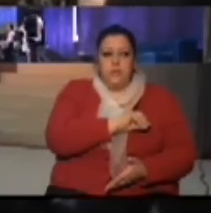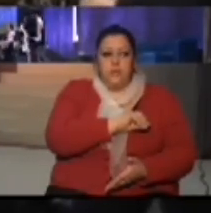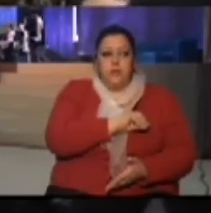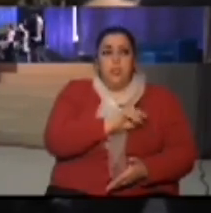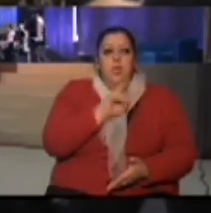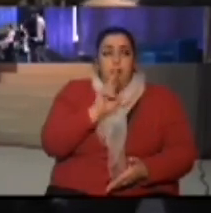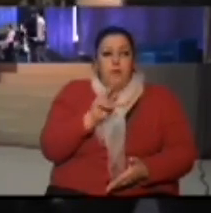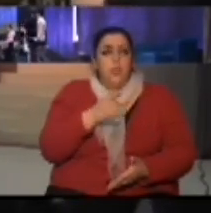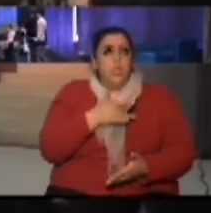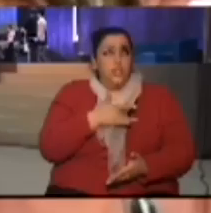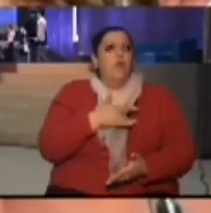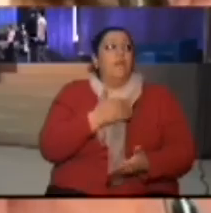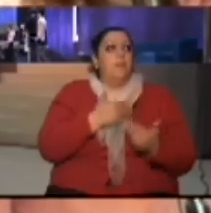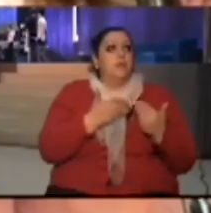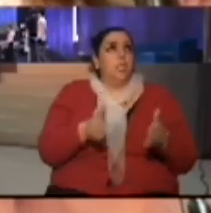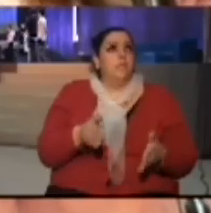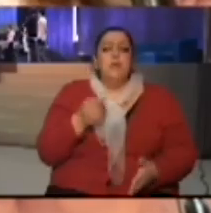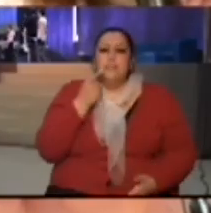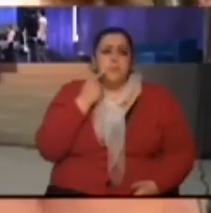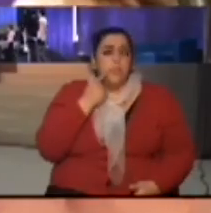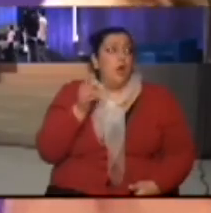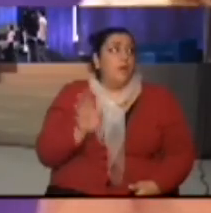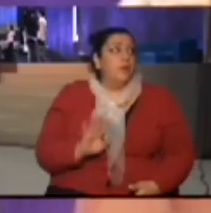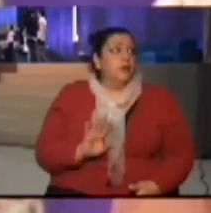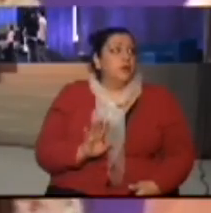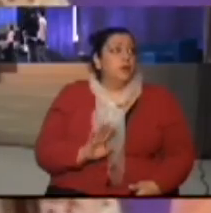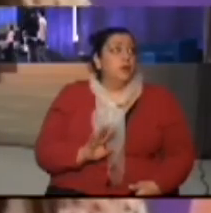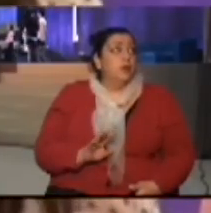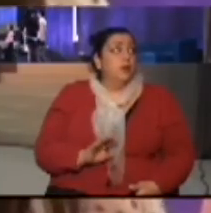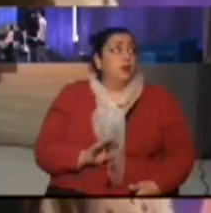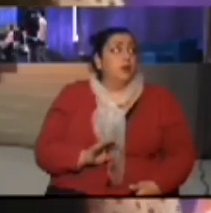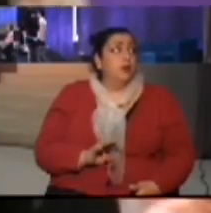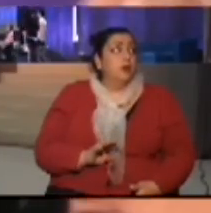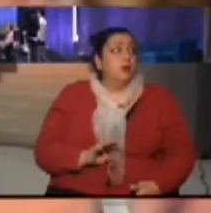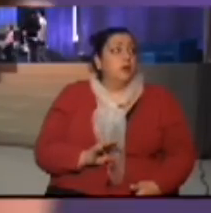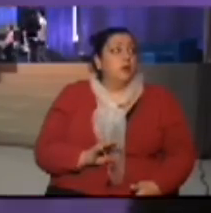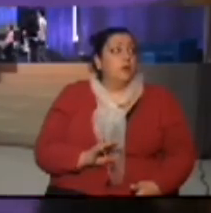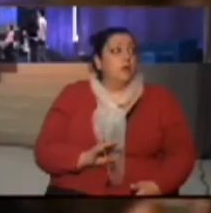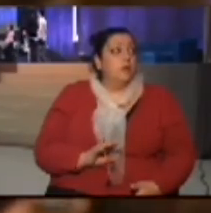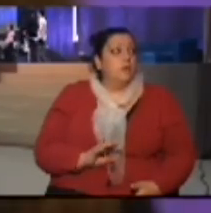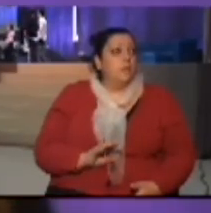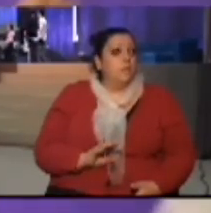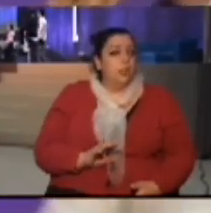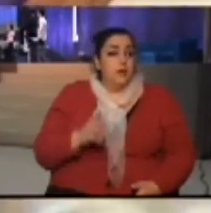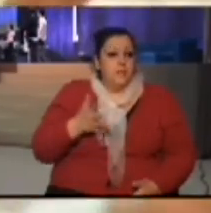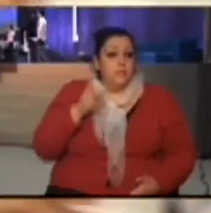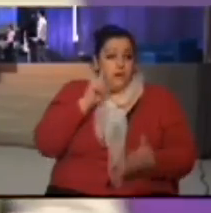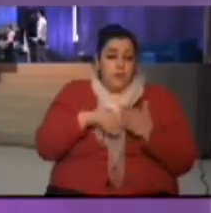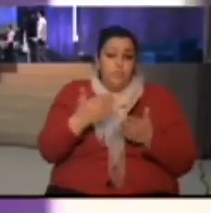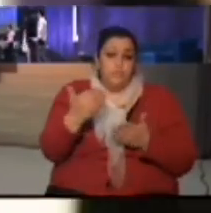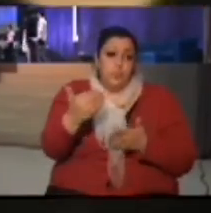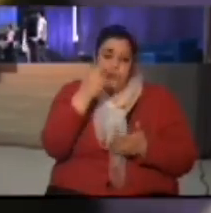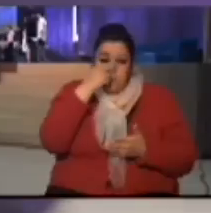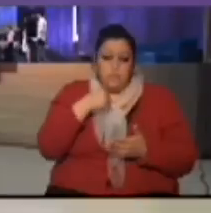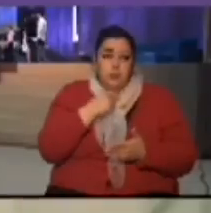բոլորին շնորհավորում եմ, մի ամաչիր վալես խաչանելուց, մի ամաչիր, վատ չի խաչանելը, եթե դու հավատում ես, քո